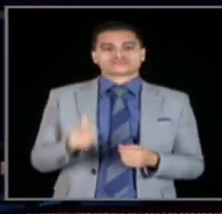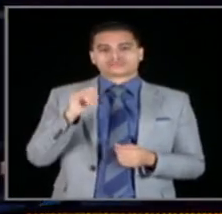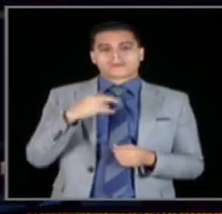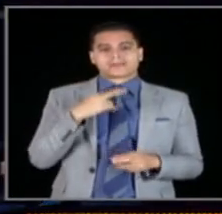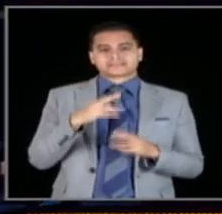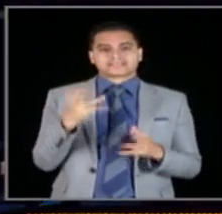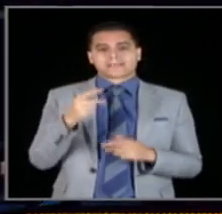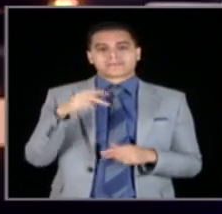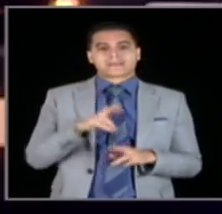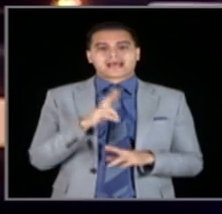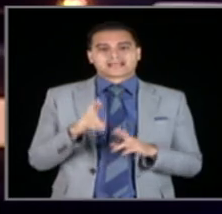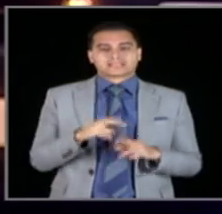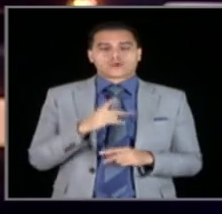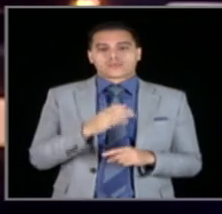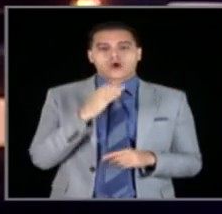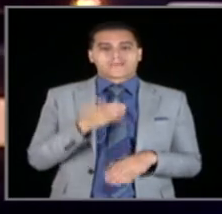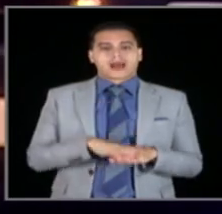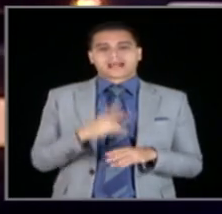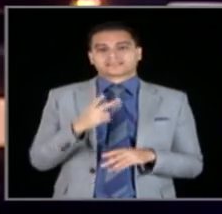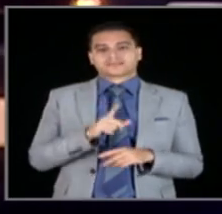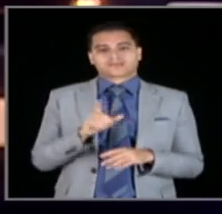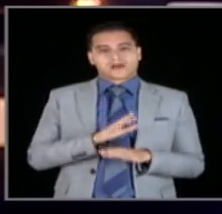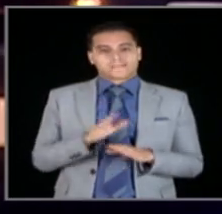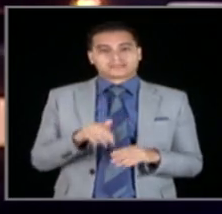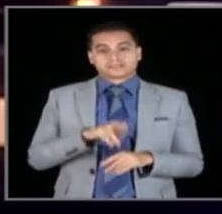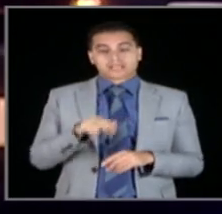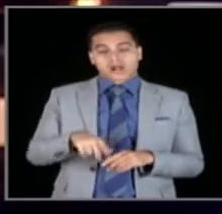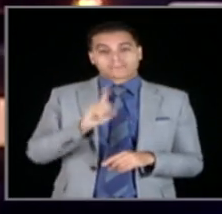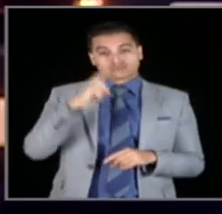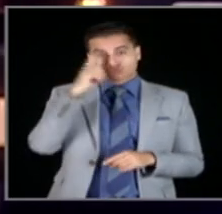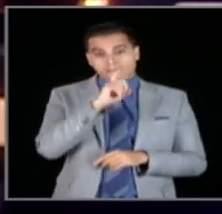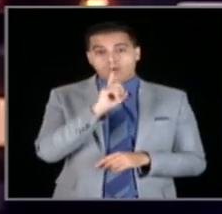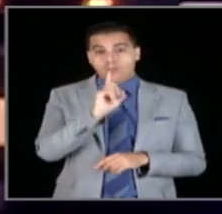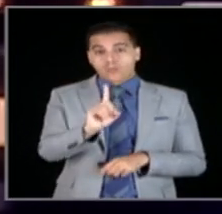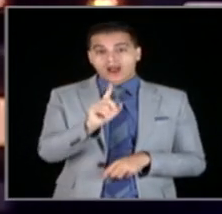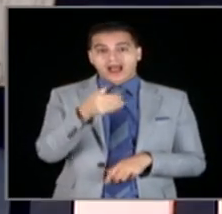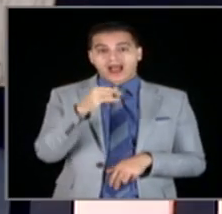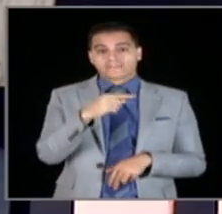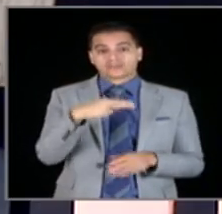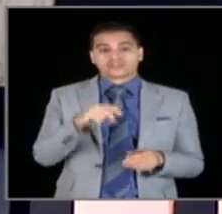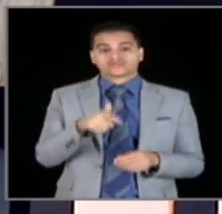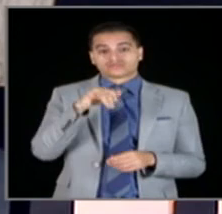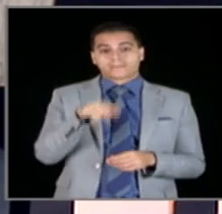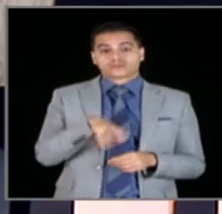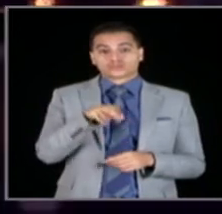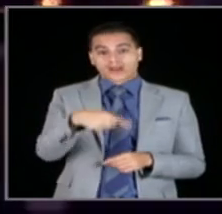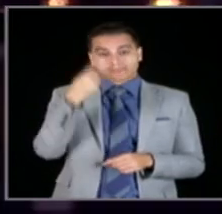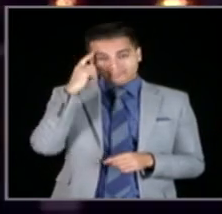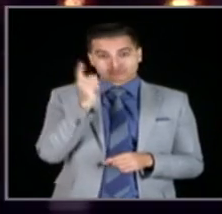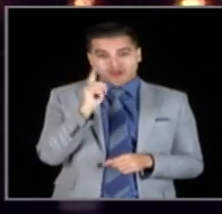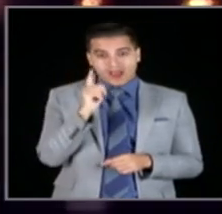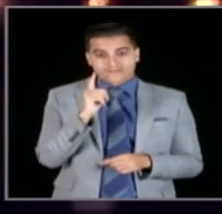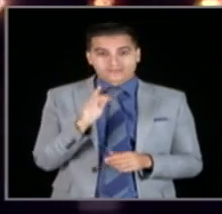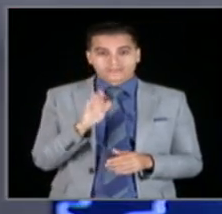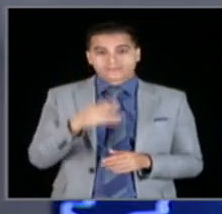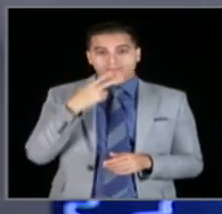سألته 8 أسئلة وجاوب 2 صح. الأسئلة مش صعبة، ولكن أحمد عصام السؤال اللي ما كانش متأكد من